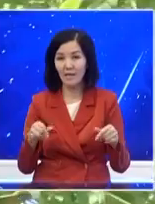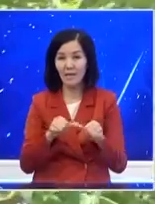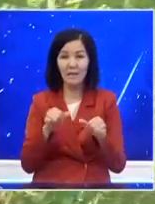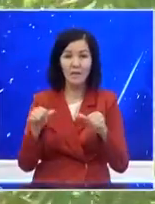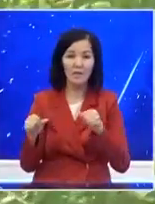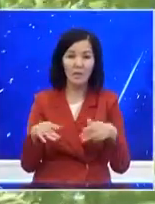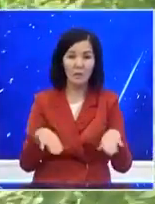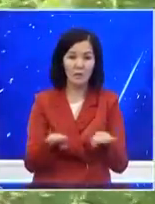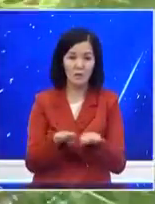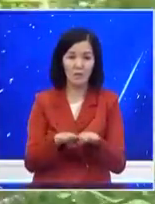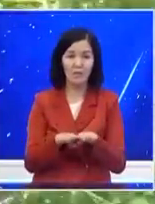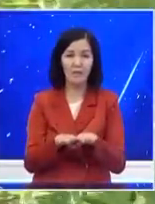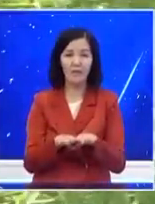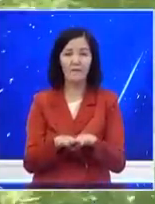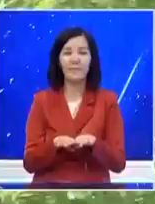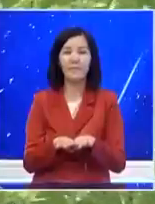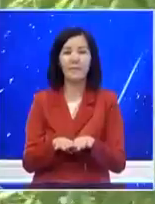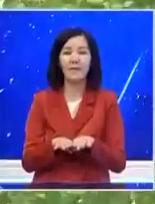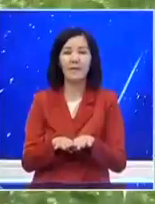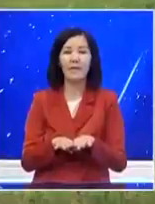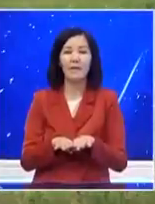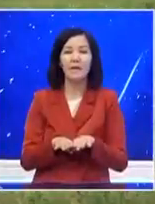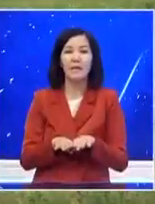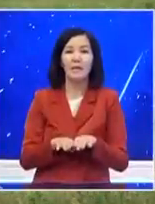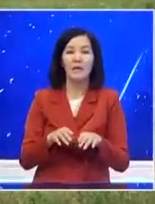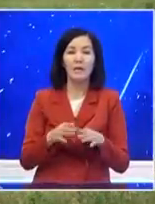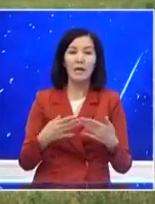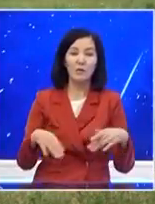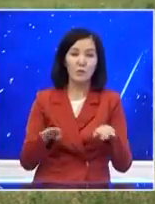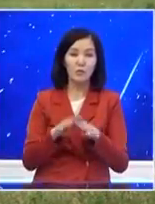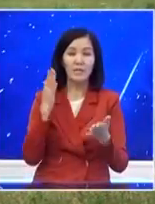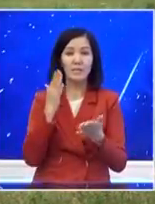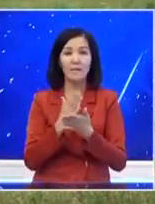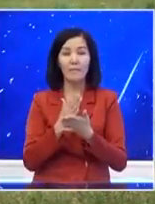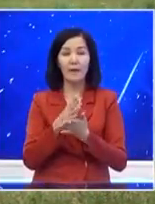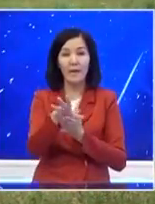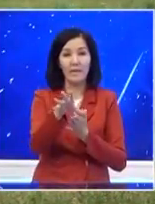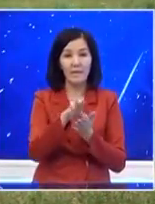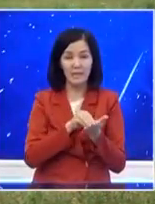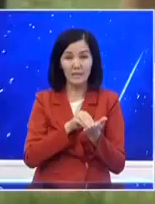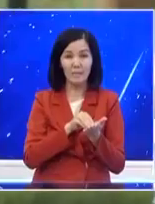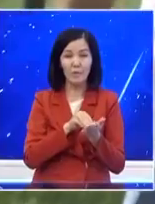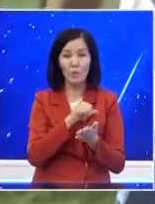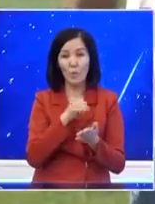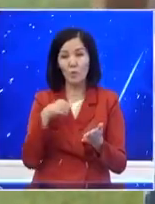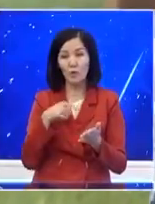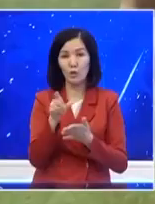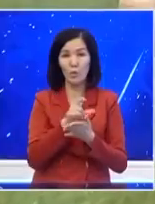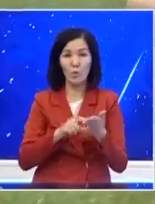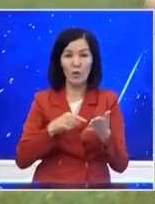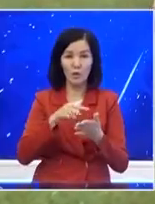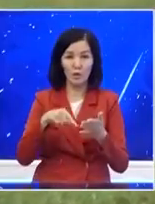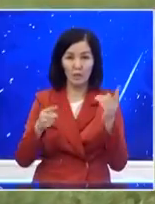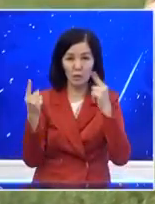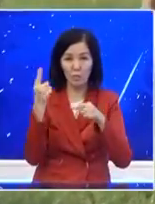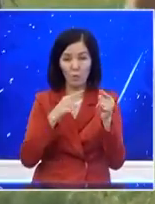білдім. Ақынмен аттас болса да арда азаматпен ұқсастық бар. Алаш көсеміне еліктеп көсіліп өлең жазады. Жазушылық қырыда жоқ